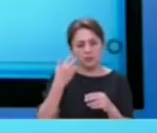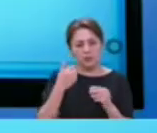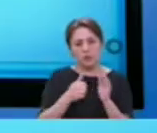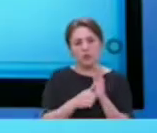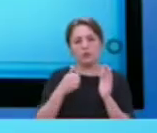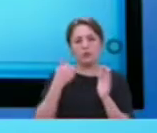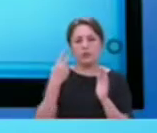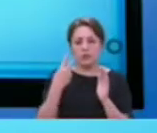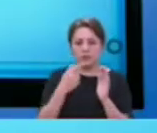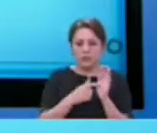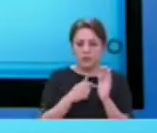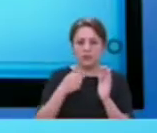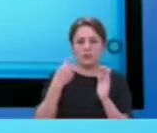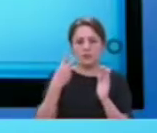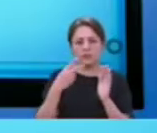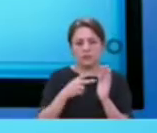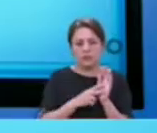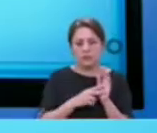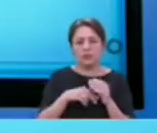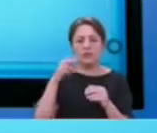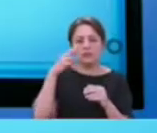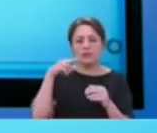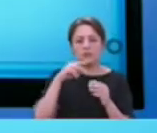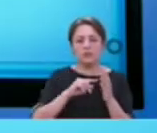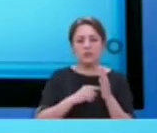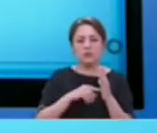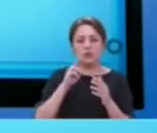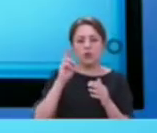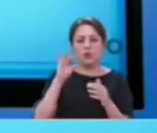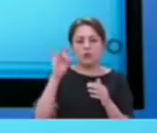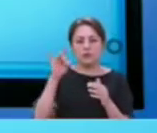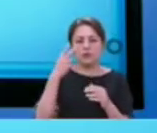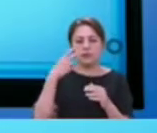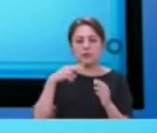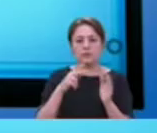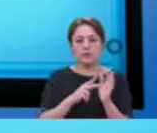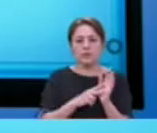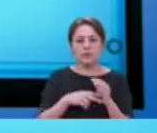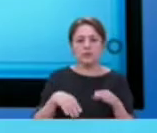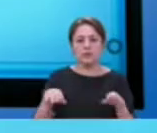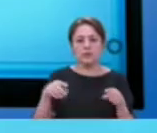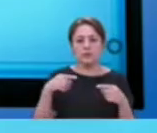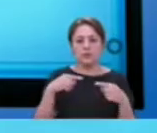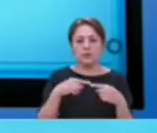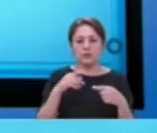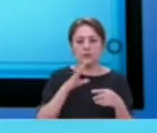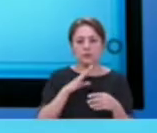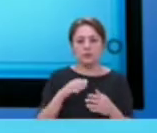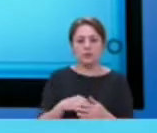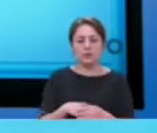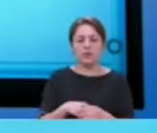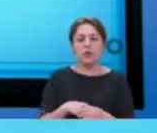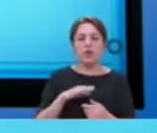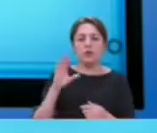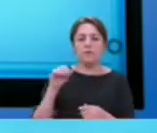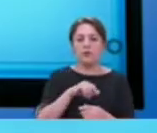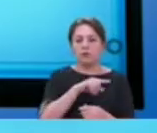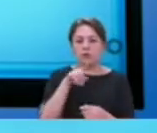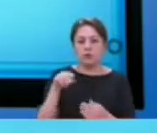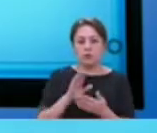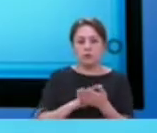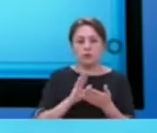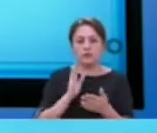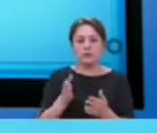27, 28. Demak D nuqtaning koordinatasi 28 ga to'g'ri keldi va ularni